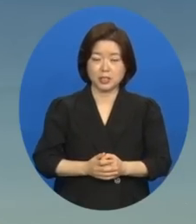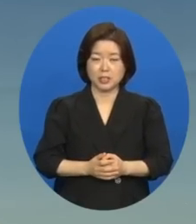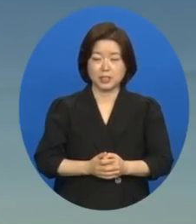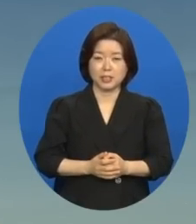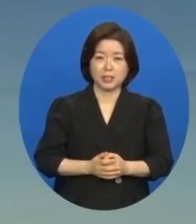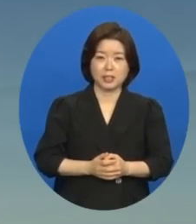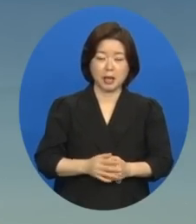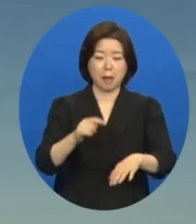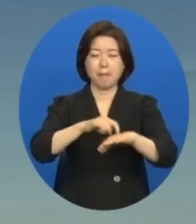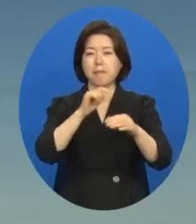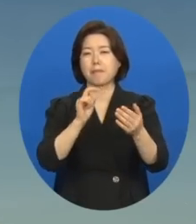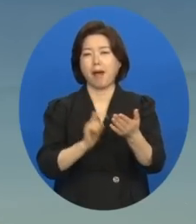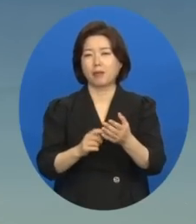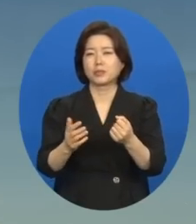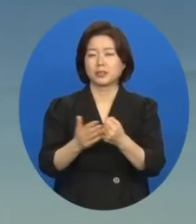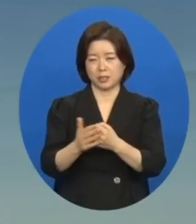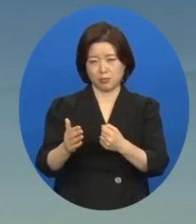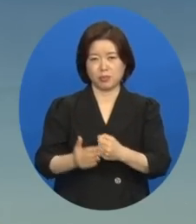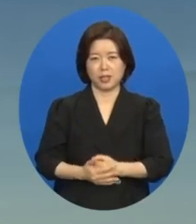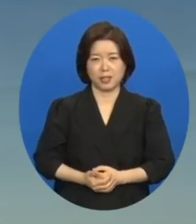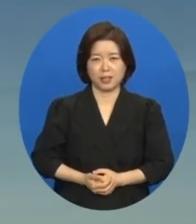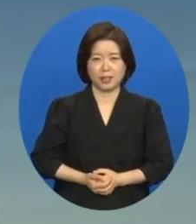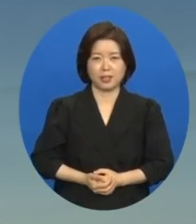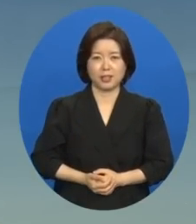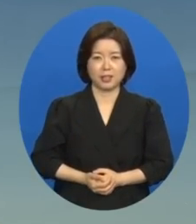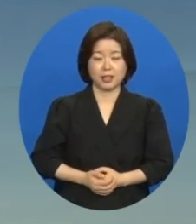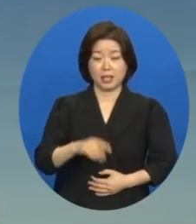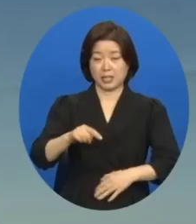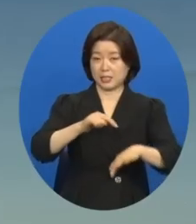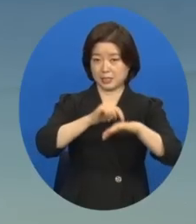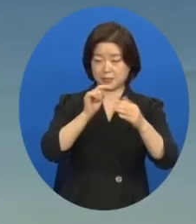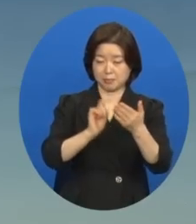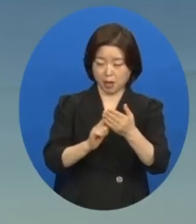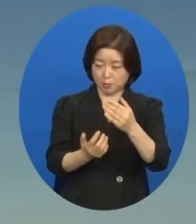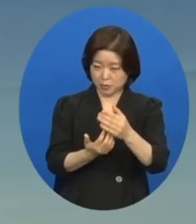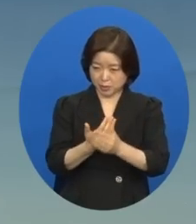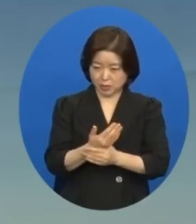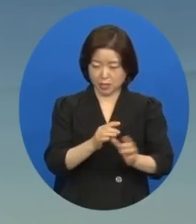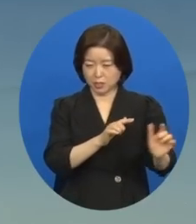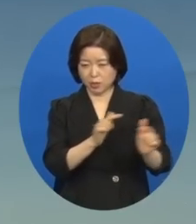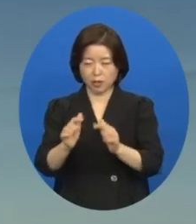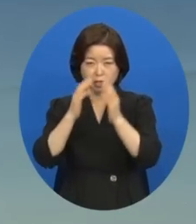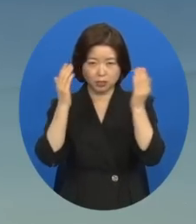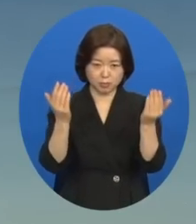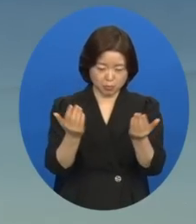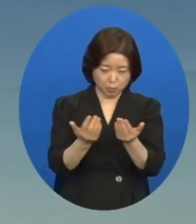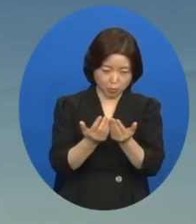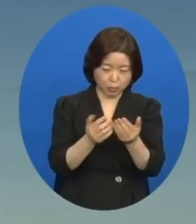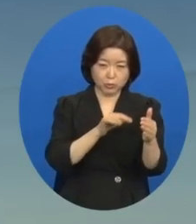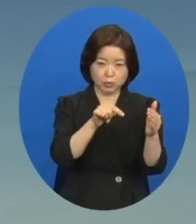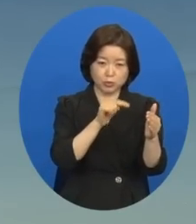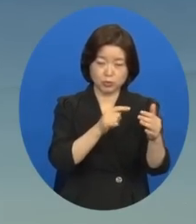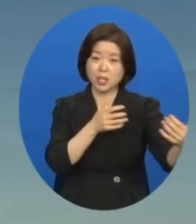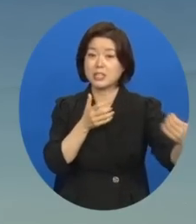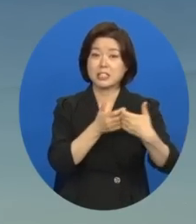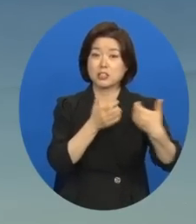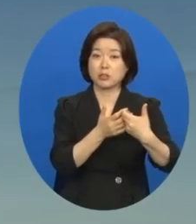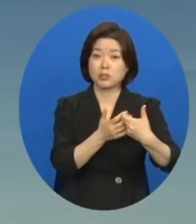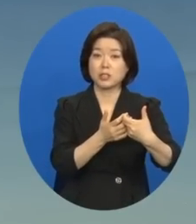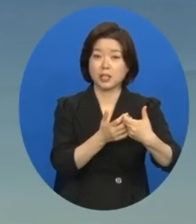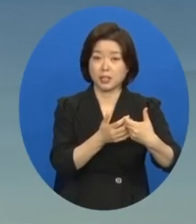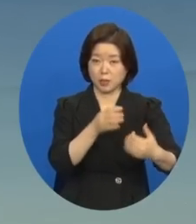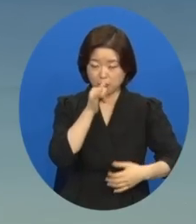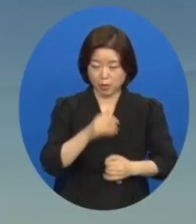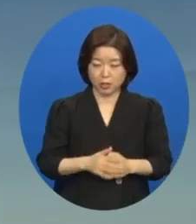말씀드렸던 마음이기 때문이에요. 이 마음에서 일어나는 모든 일들 가운데 전쟁이 일어나는데, 그것은